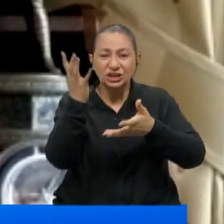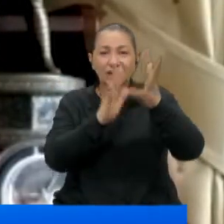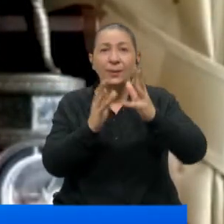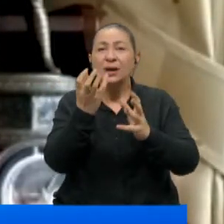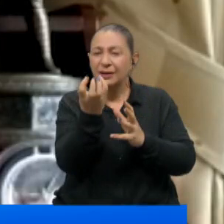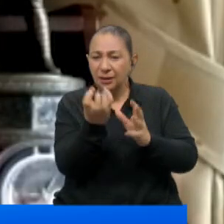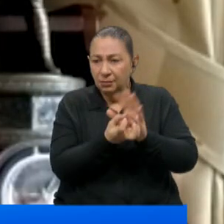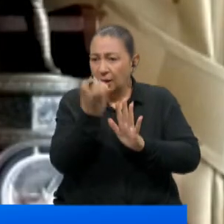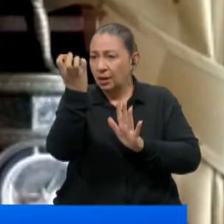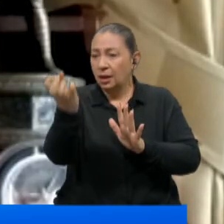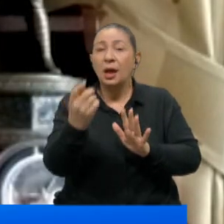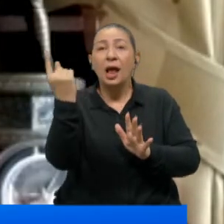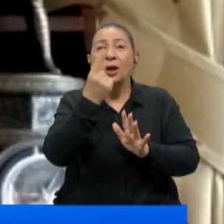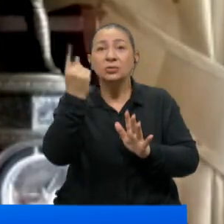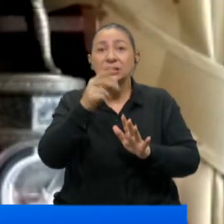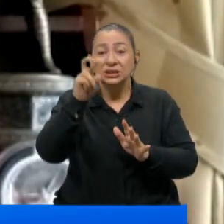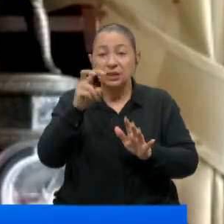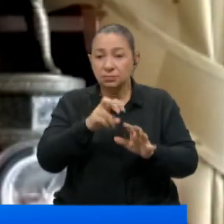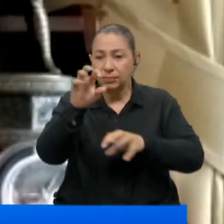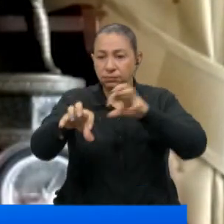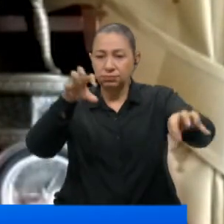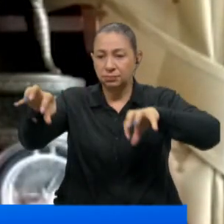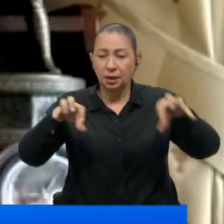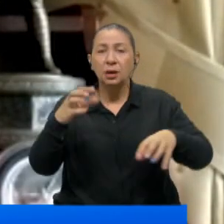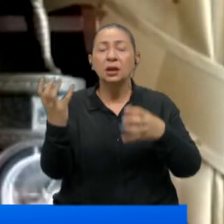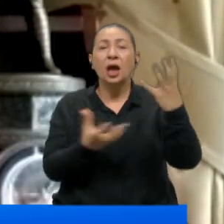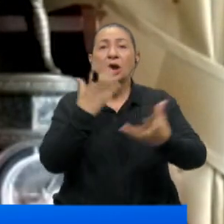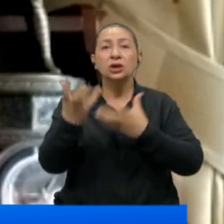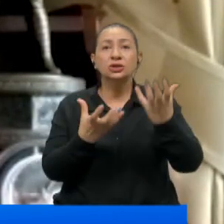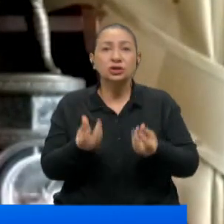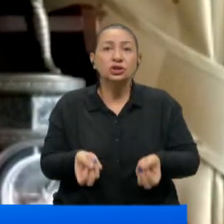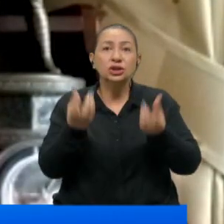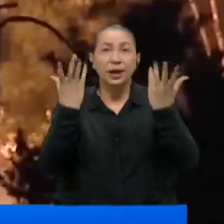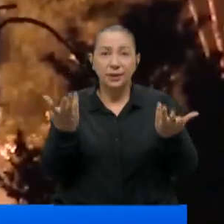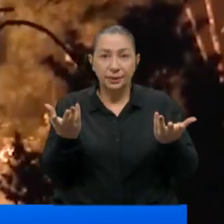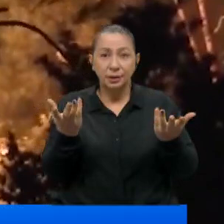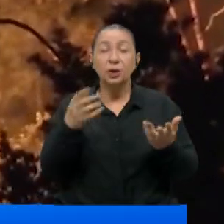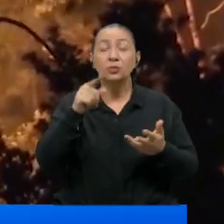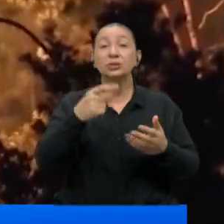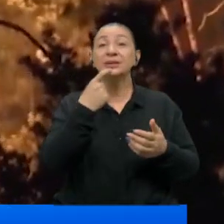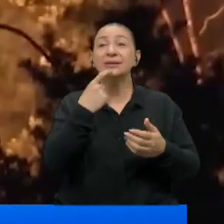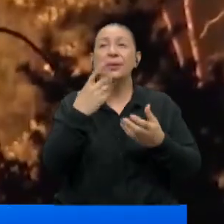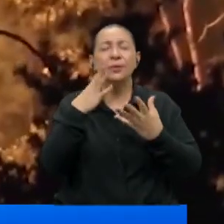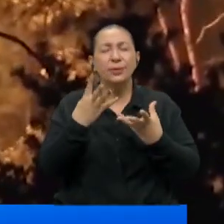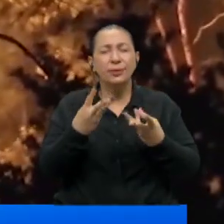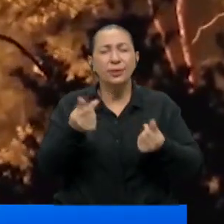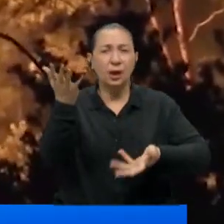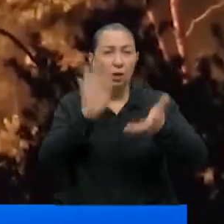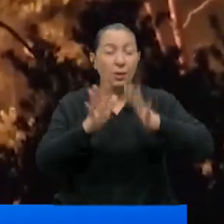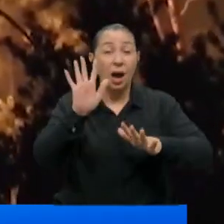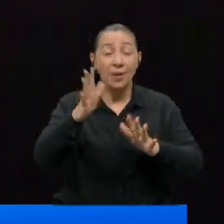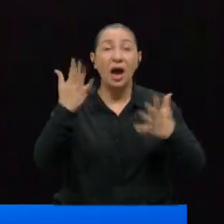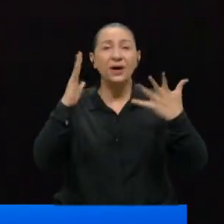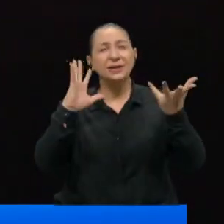tane helikopter geçsin. Efendim 8 yerde kozalaktan dolayı orman yangını görür. Bu sene küle döndü pek çok orman ama